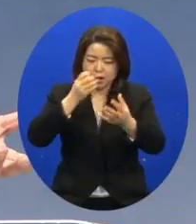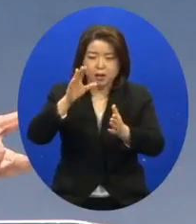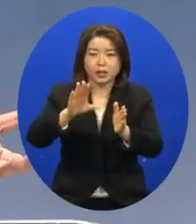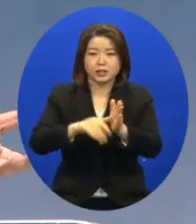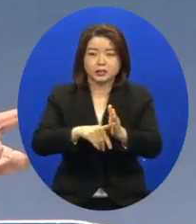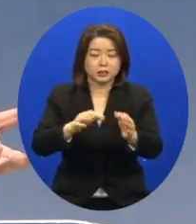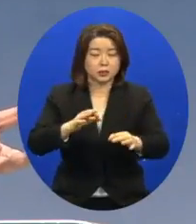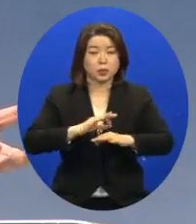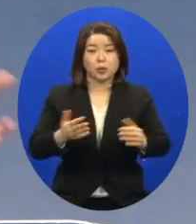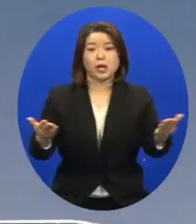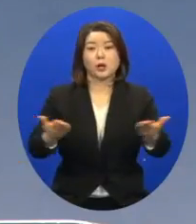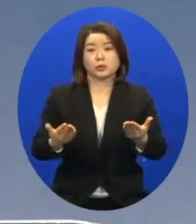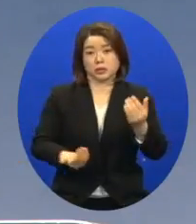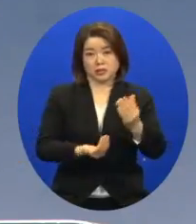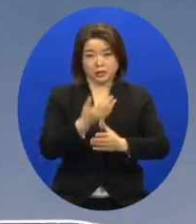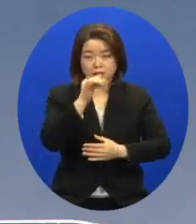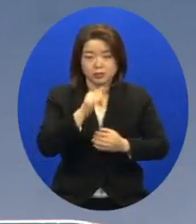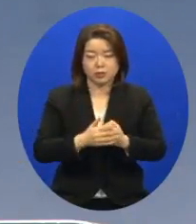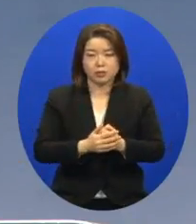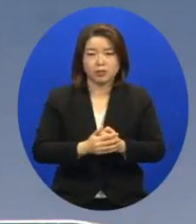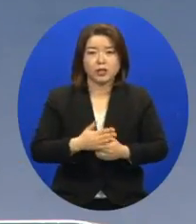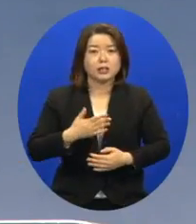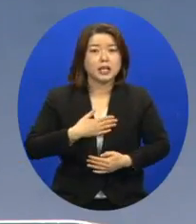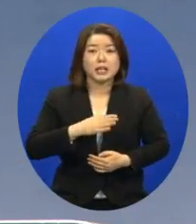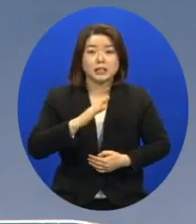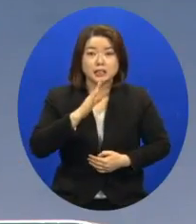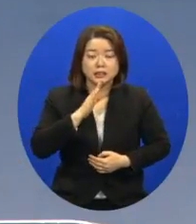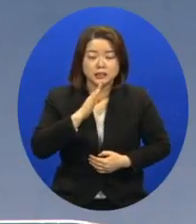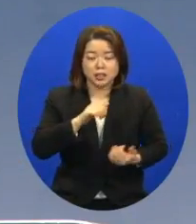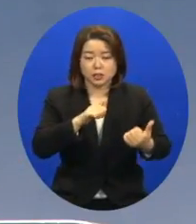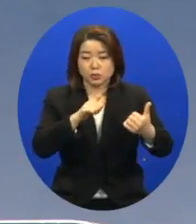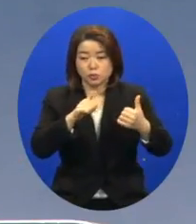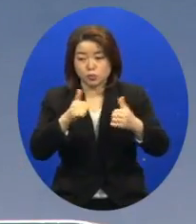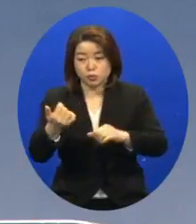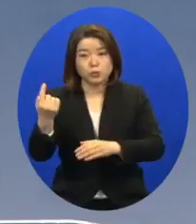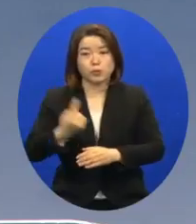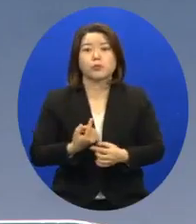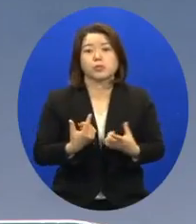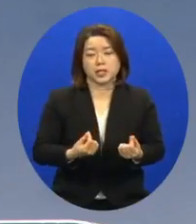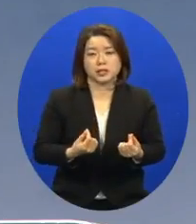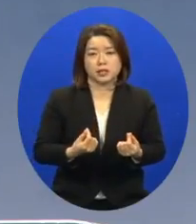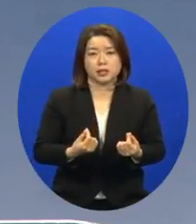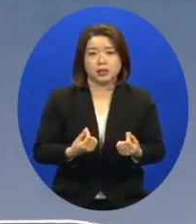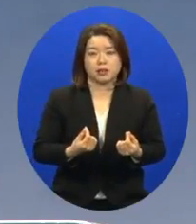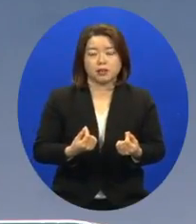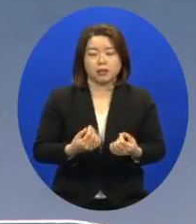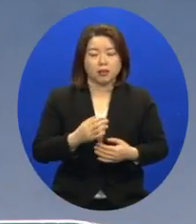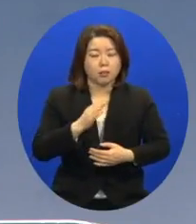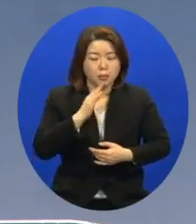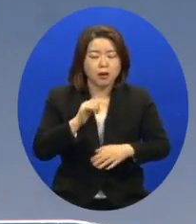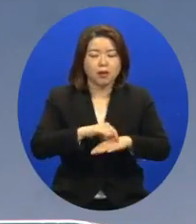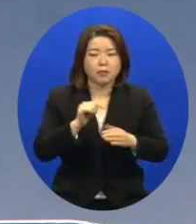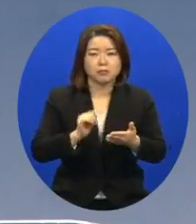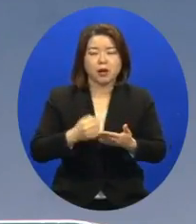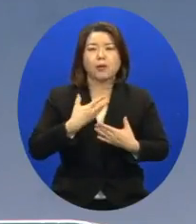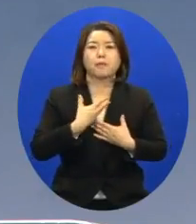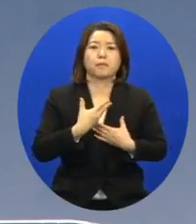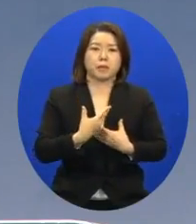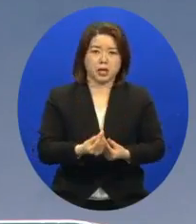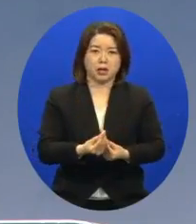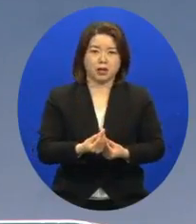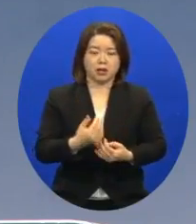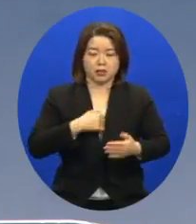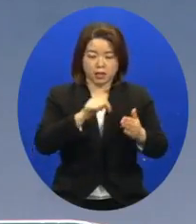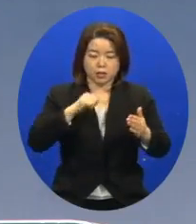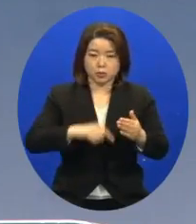일어났어 제게 진짜 죽음이 이 많은 것 같았어요 너무나 마음이 편안해 졌습니다 재 속에 있는